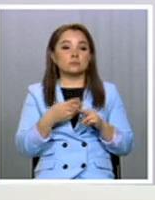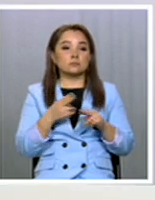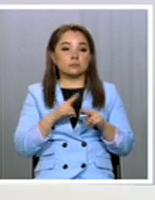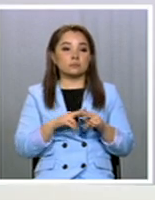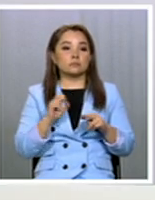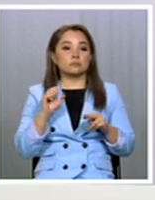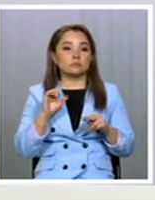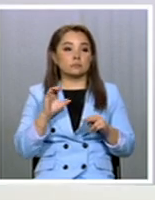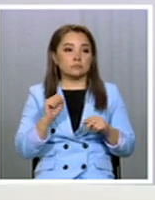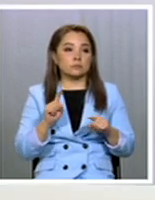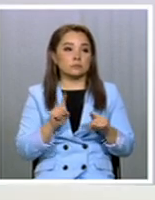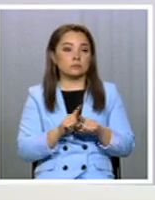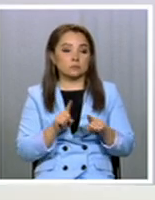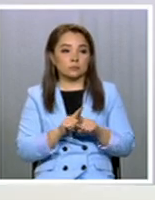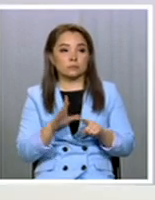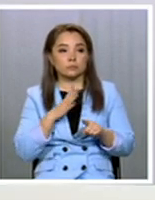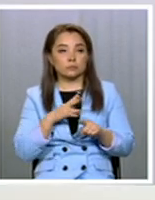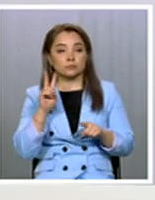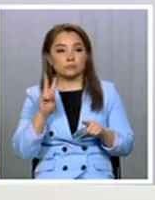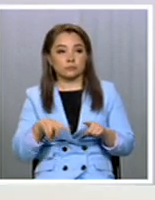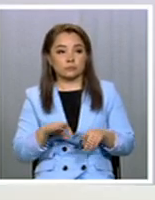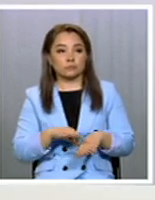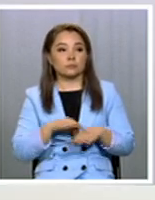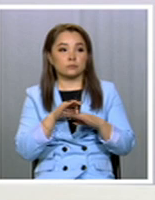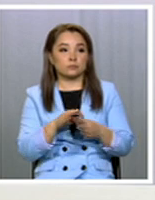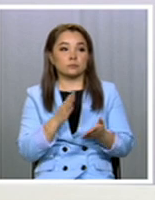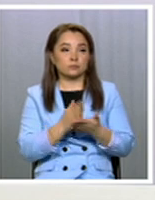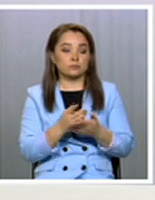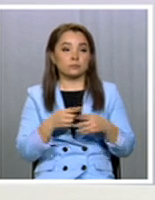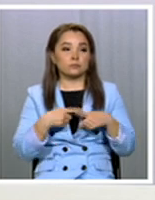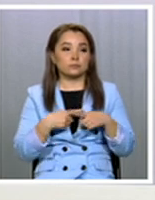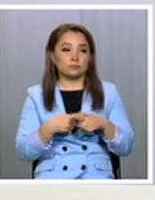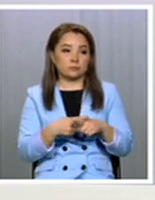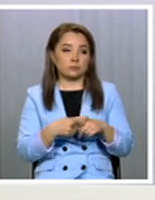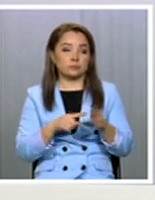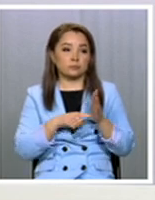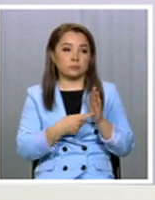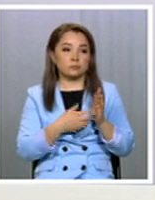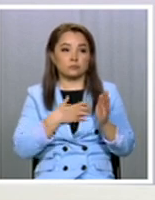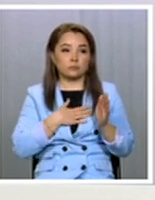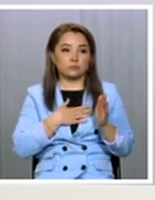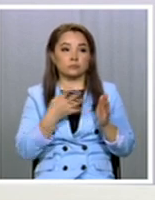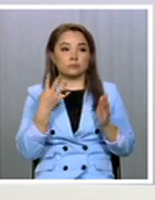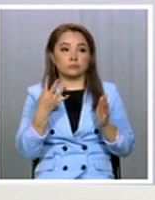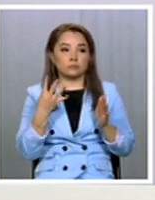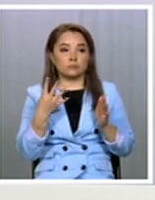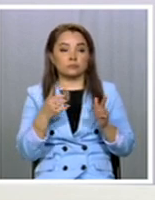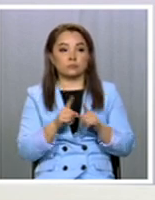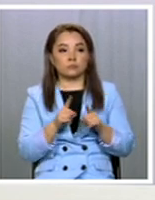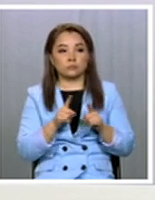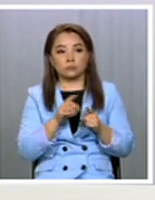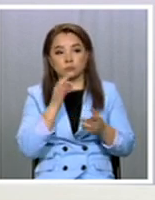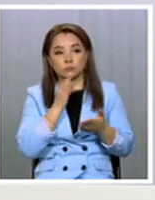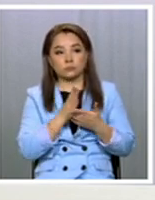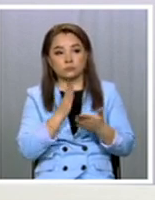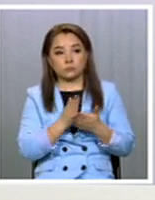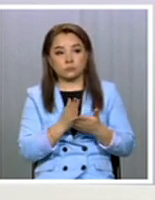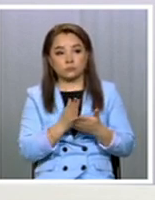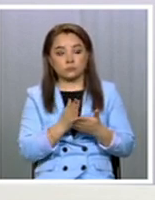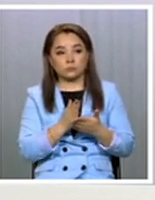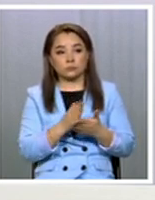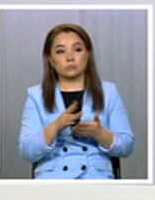абсцисса осіне перпендикуляр жүрсек, оның қиылысу нүктесі кескіндейтін сан бізде 4-ке деген сөз. Онда